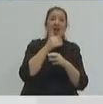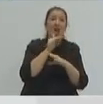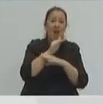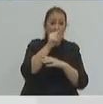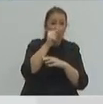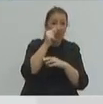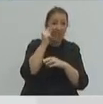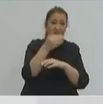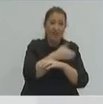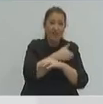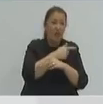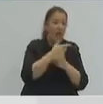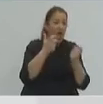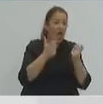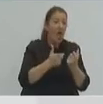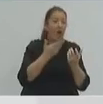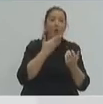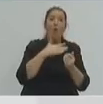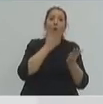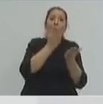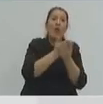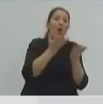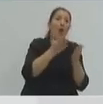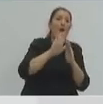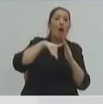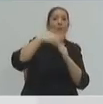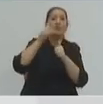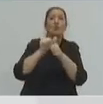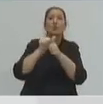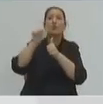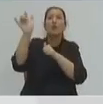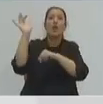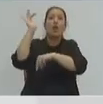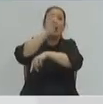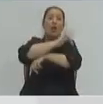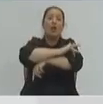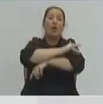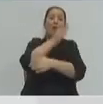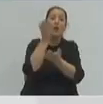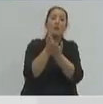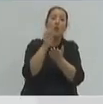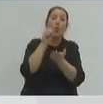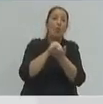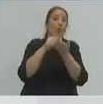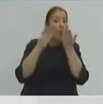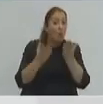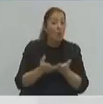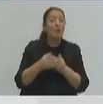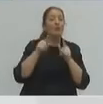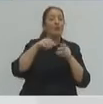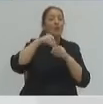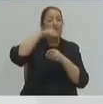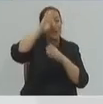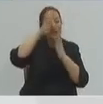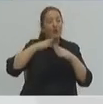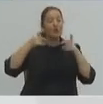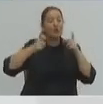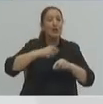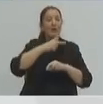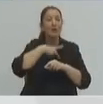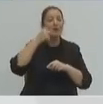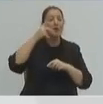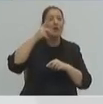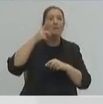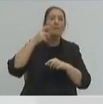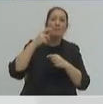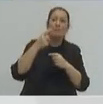insanlar yer olmadığı için başka mahallelerdeki mezarlıklara gömülüyorlar. Onun için İstanbul Büyükşehir Belediyesi'nin bir